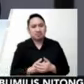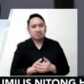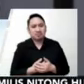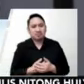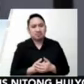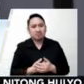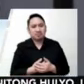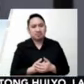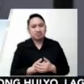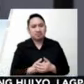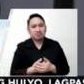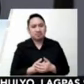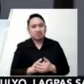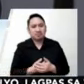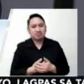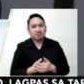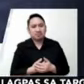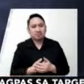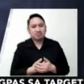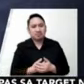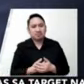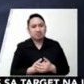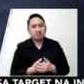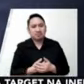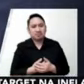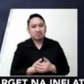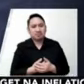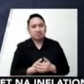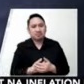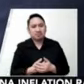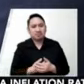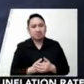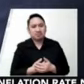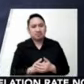naon Nelson Canlas updated sa sh happening